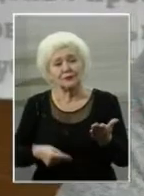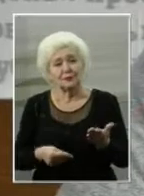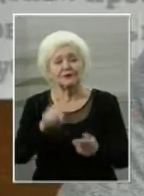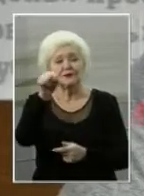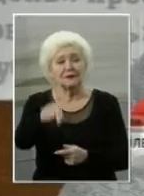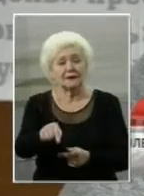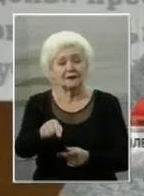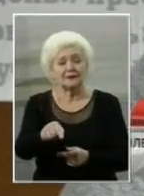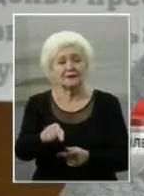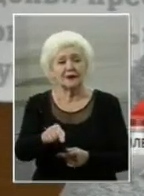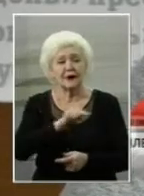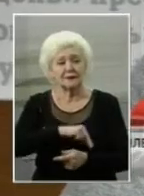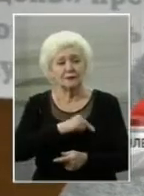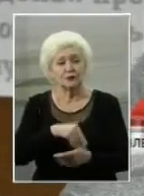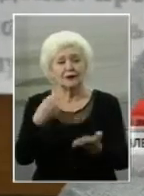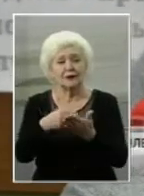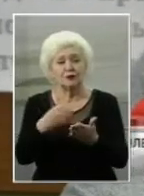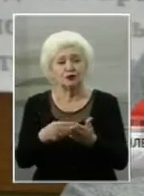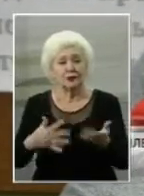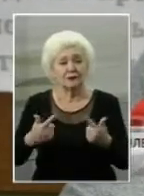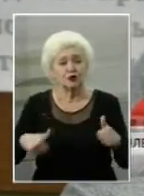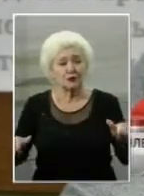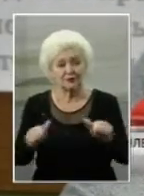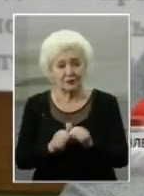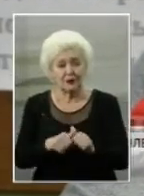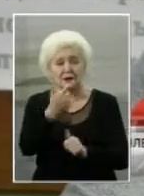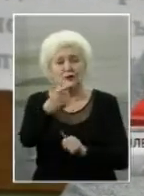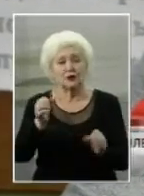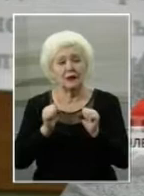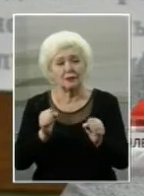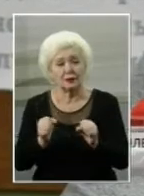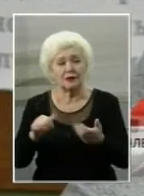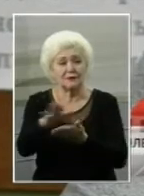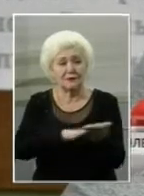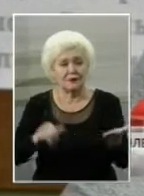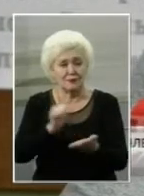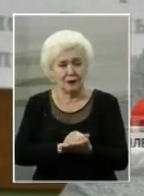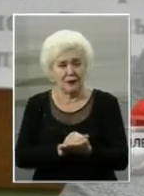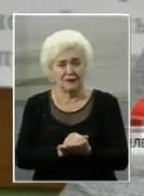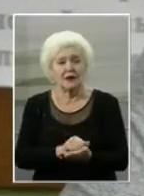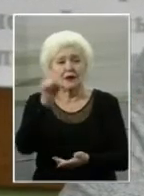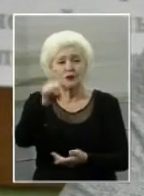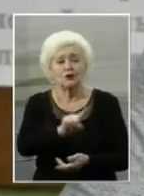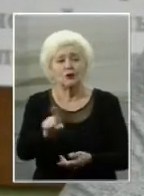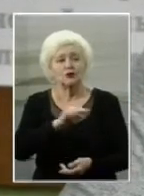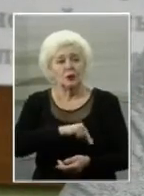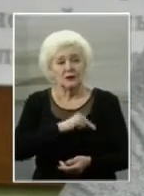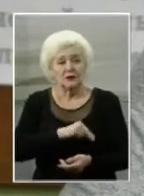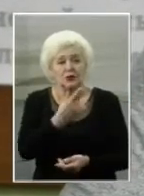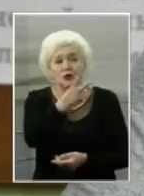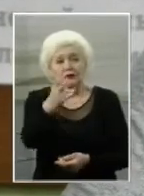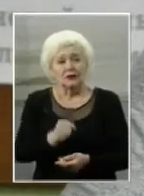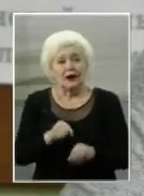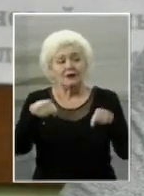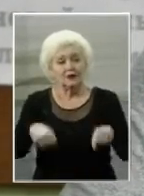це робітники бюджетної сфери. І вони бояться репресій, тому що працюють на владу,